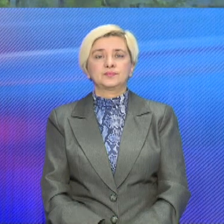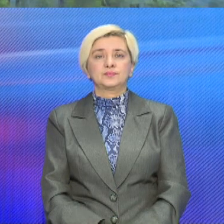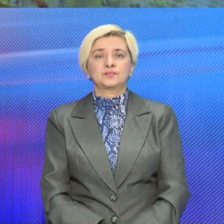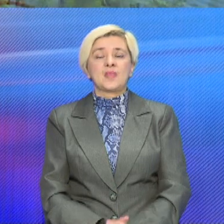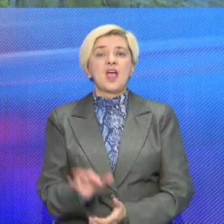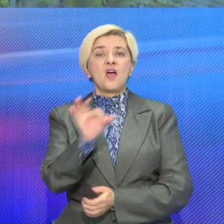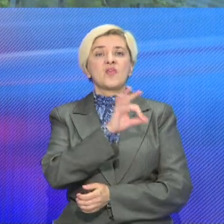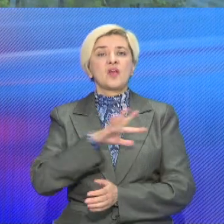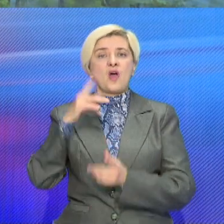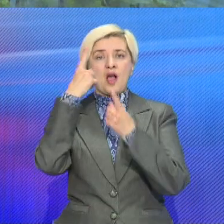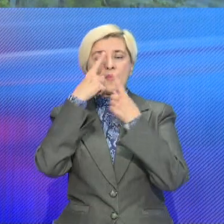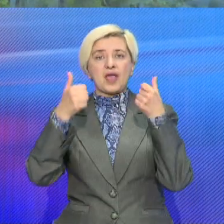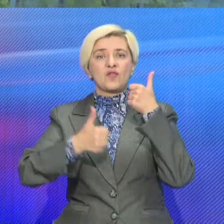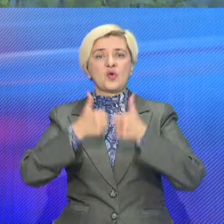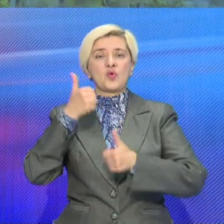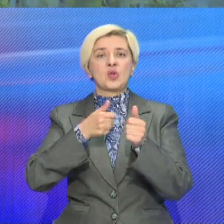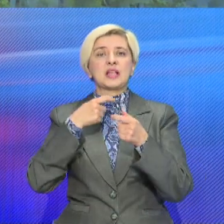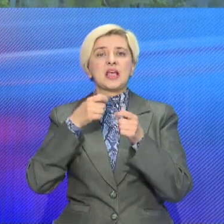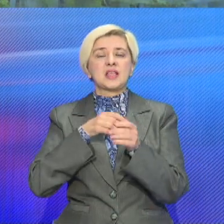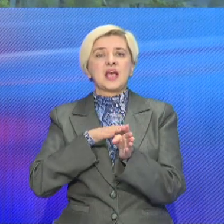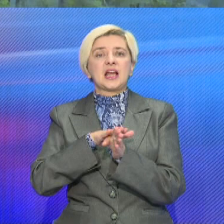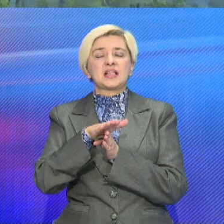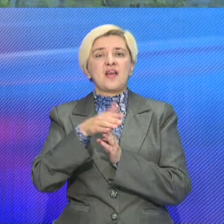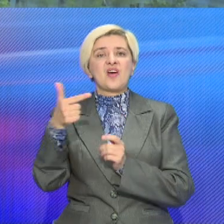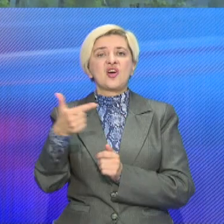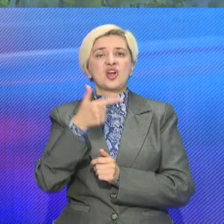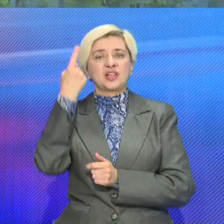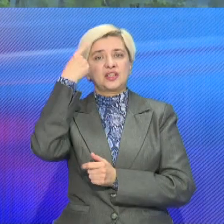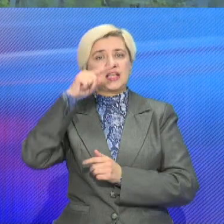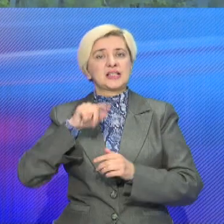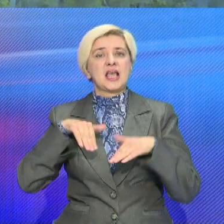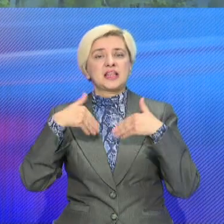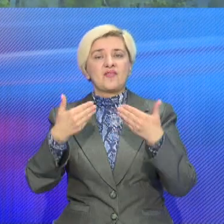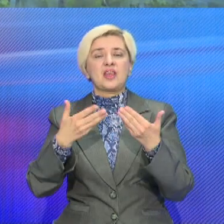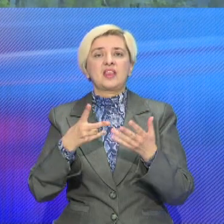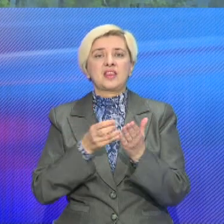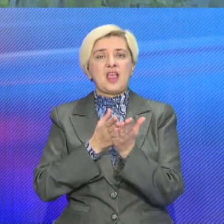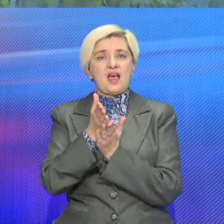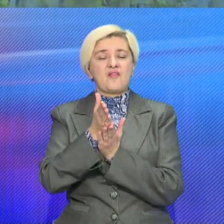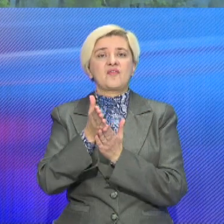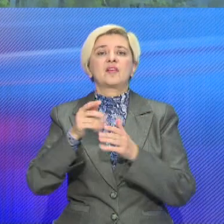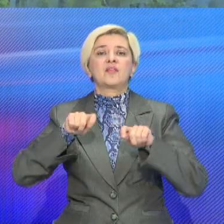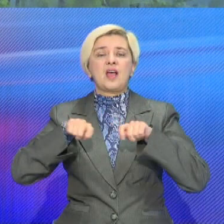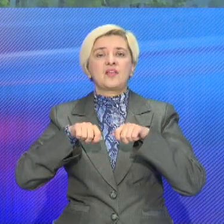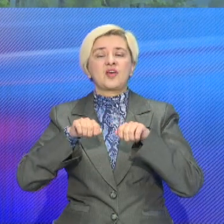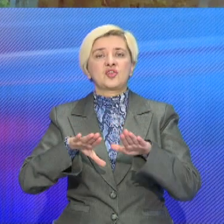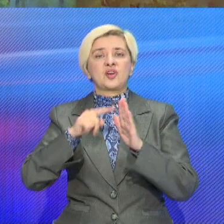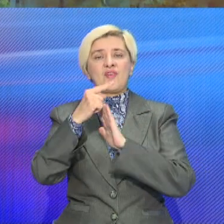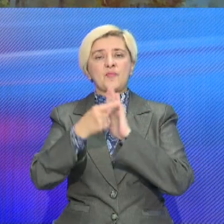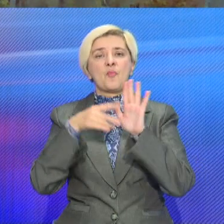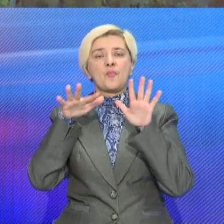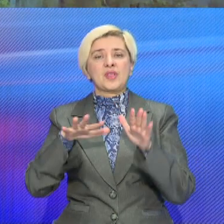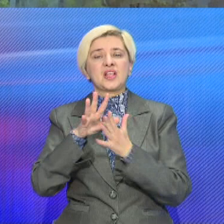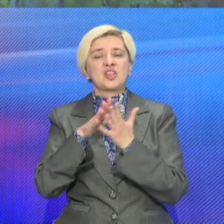У регіоні об'явлений конкурс на реалізацію громадянських ініціатив, накерованих на вирішення питань місцевого значення. Стало